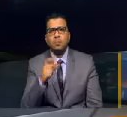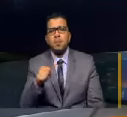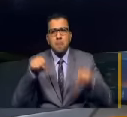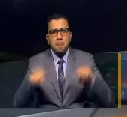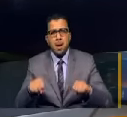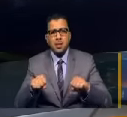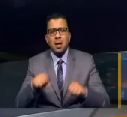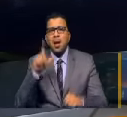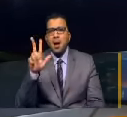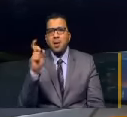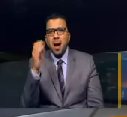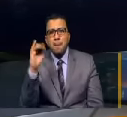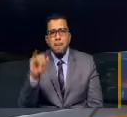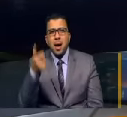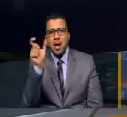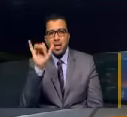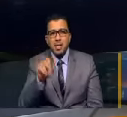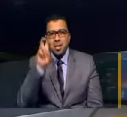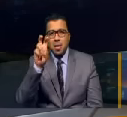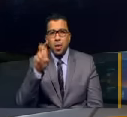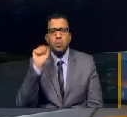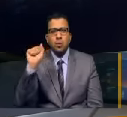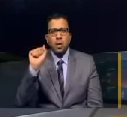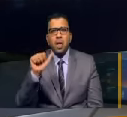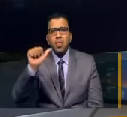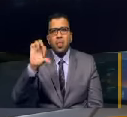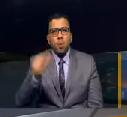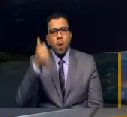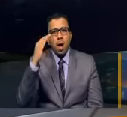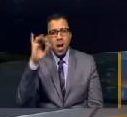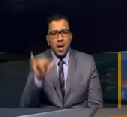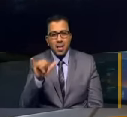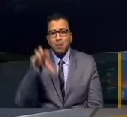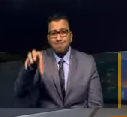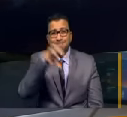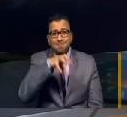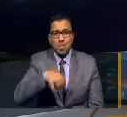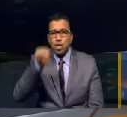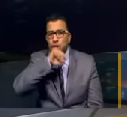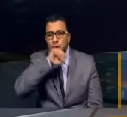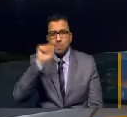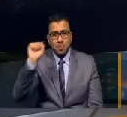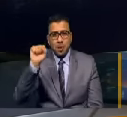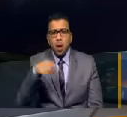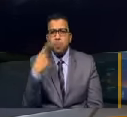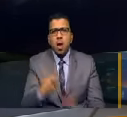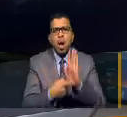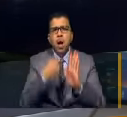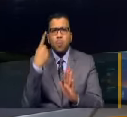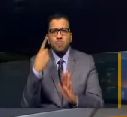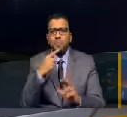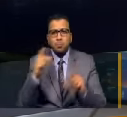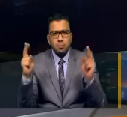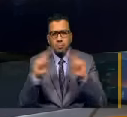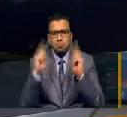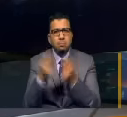نظم مجلس ضاحيه الرحمانيه التابع لدائره شؤون الضواحي والقرى مساء امس ملتقى اهالي ضاحيه الرحمانيه الاولى